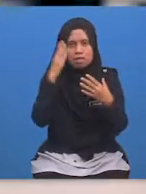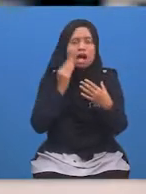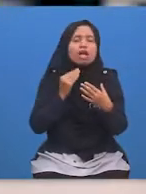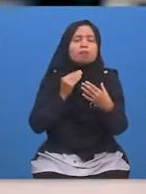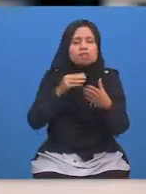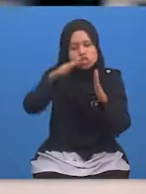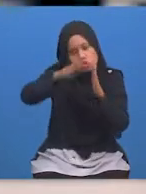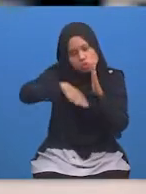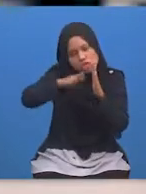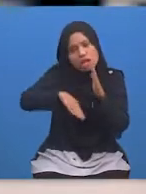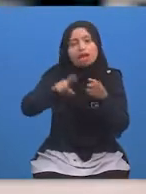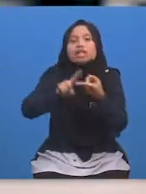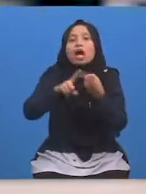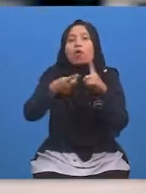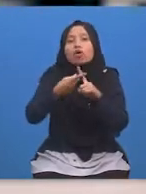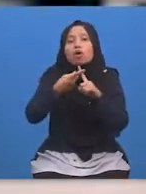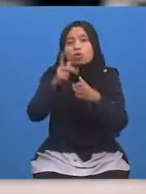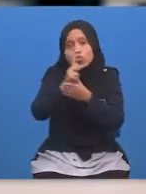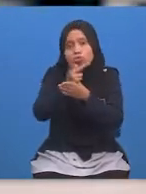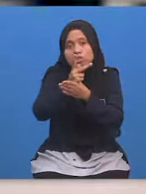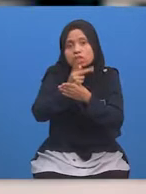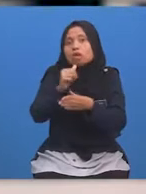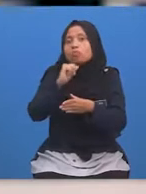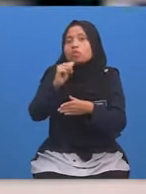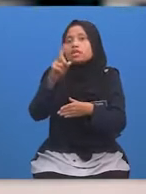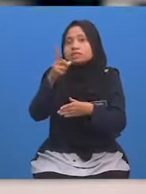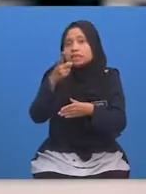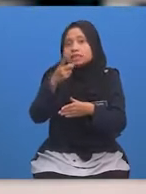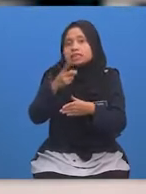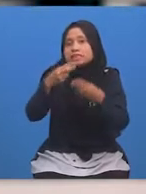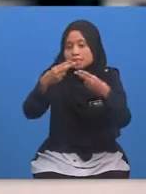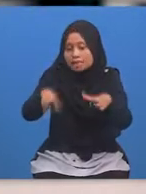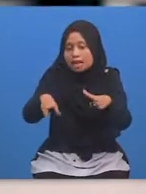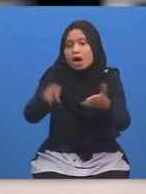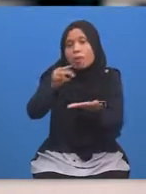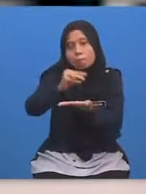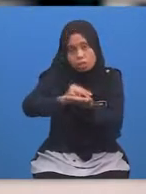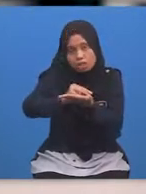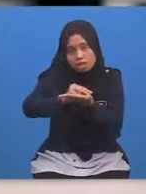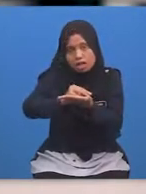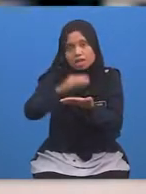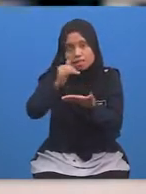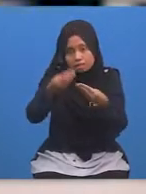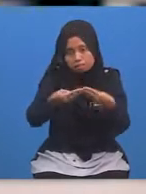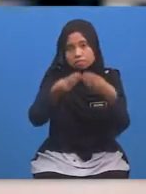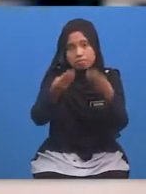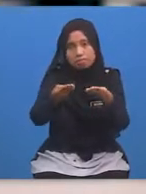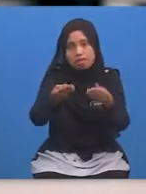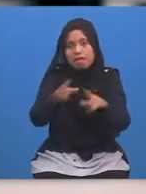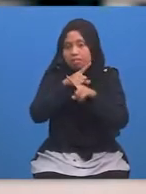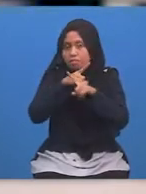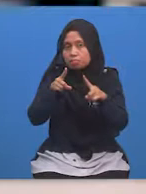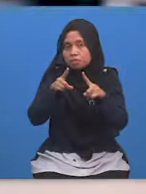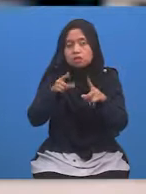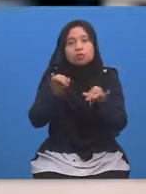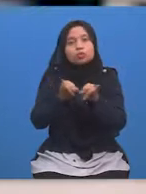kerugian, rakan-rakan kongsi bukan sahaja kehilangan modal yang disumbangkan